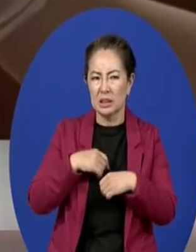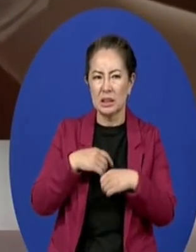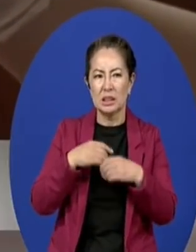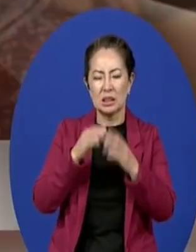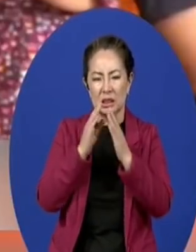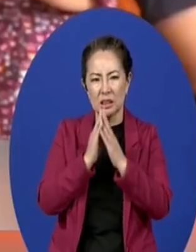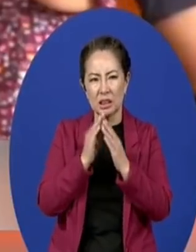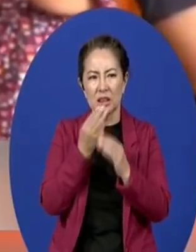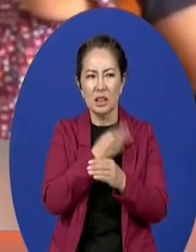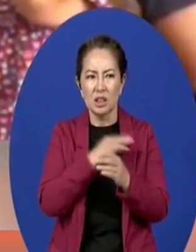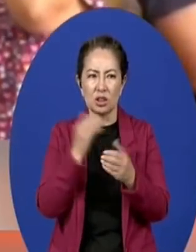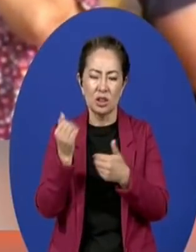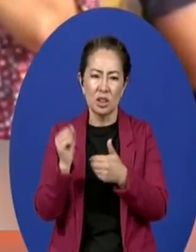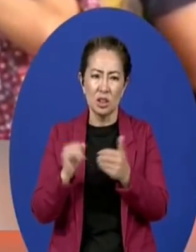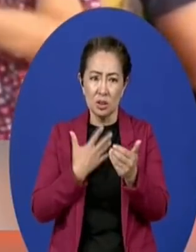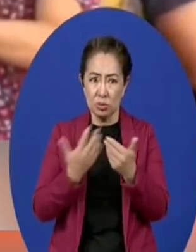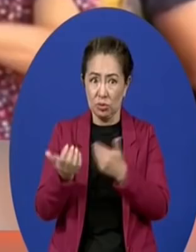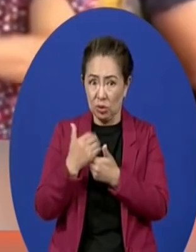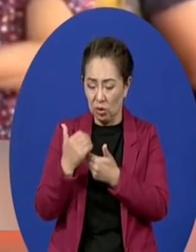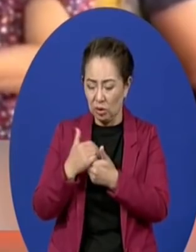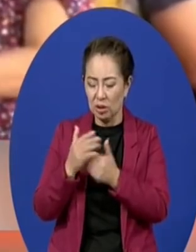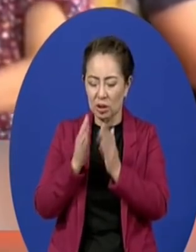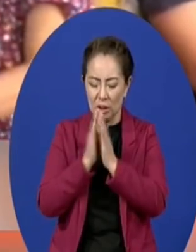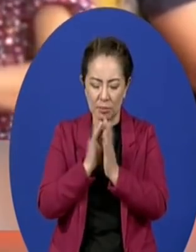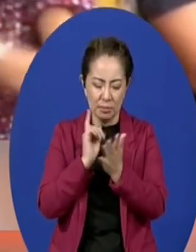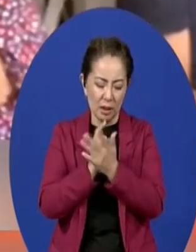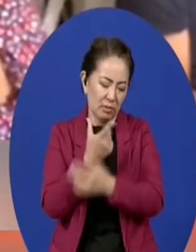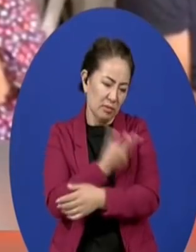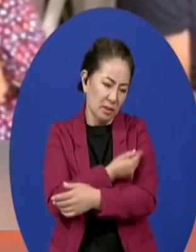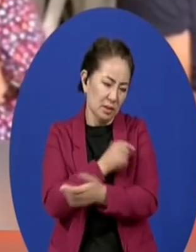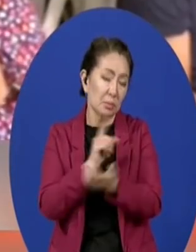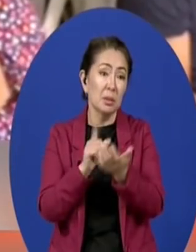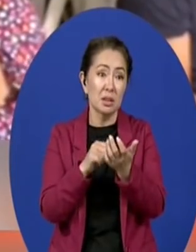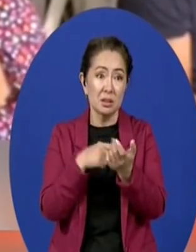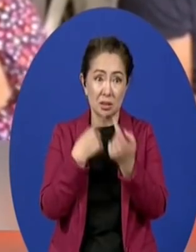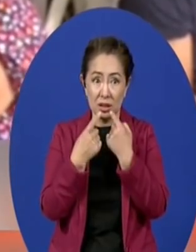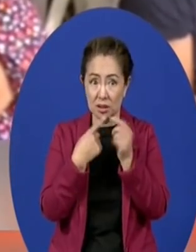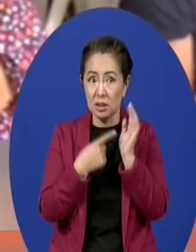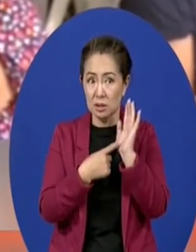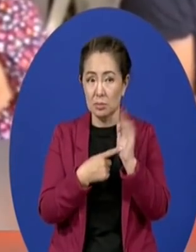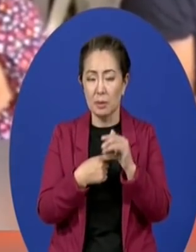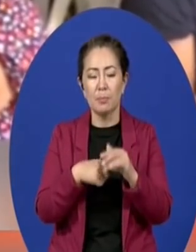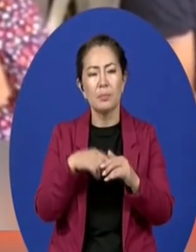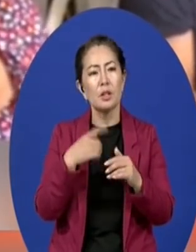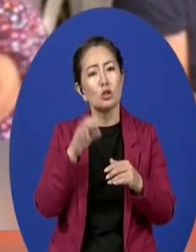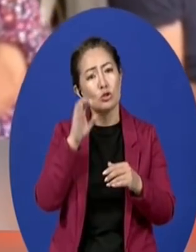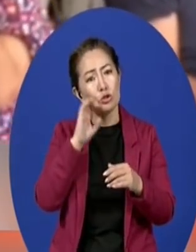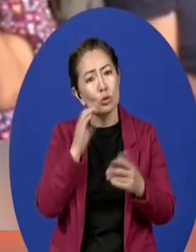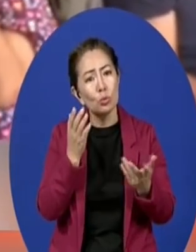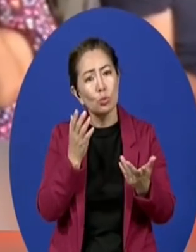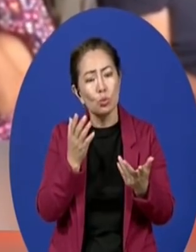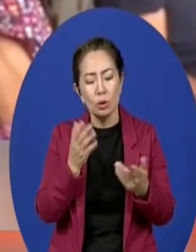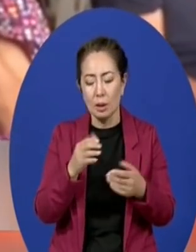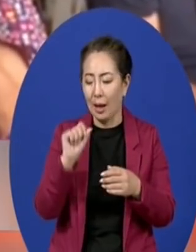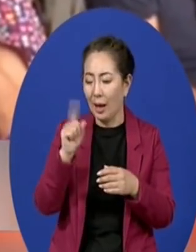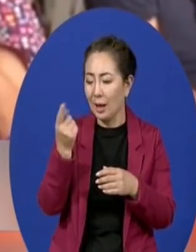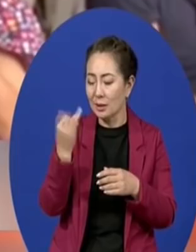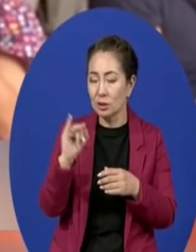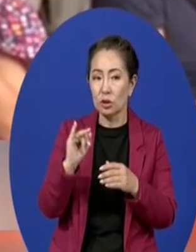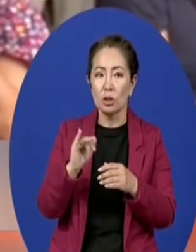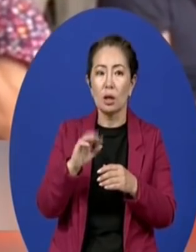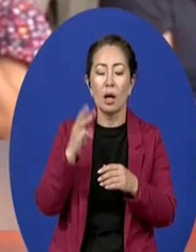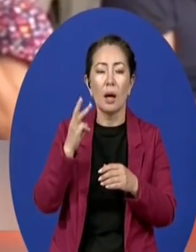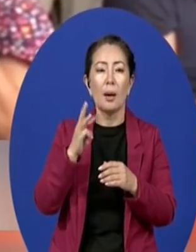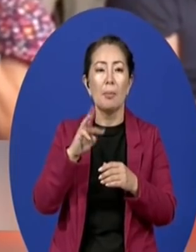мөргөл ёслолд идэвхтэй оролцдог учраас лам нарыг вакцинжуулах нь чухал гэж үзэж байгаа юм. Сонирхуулахад Азийн орнуудаас Малайз